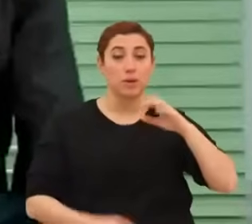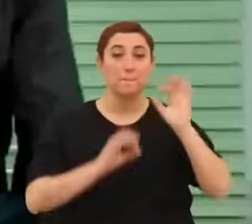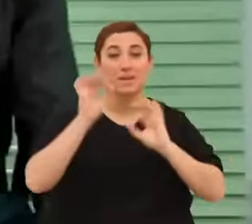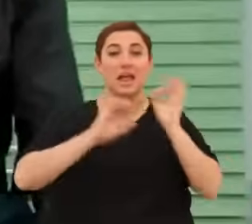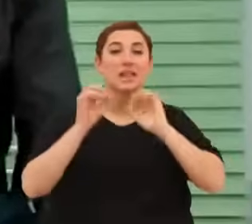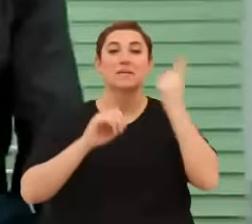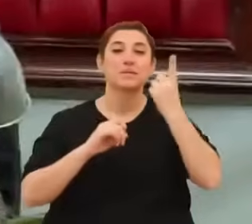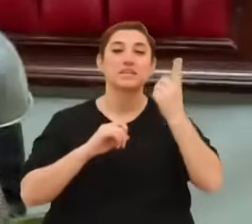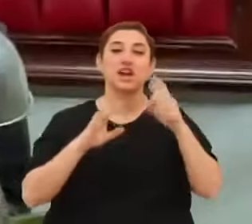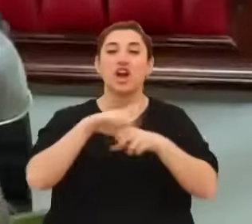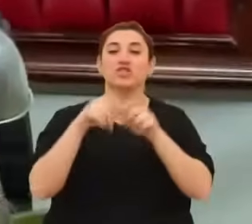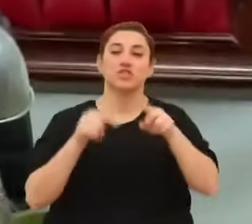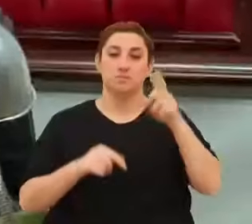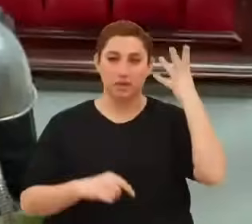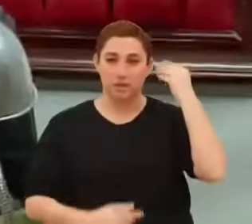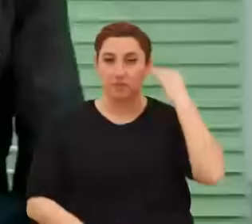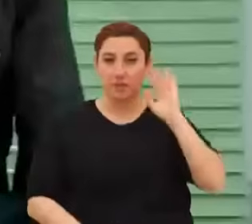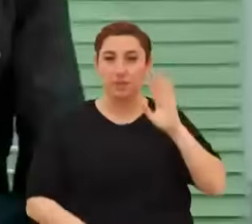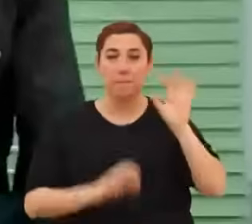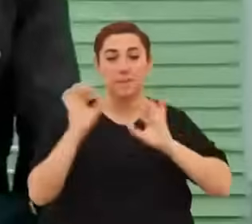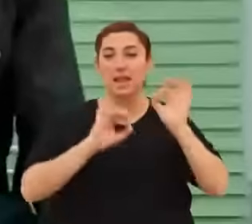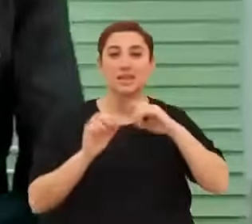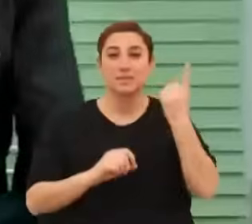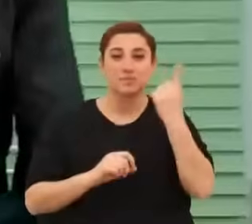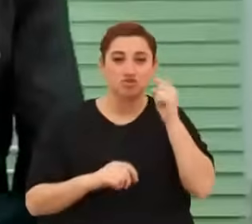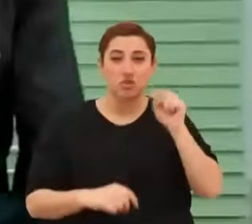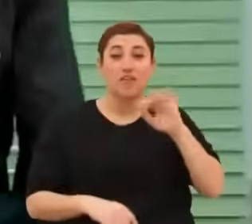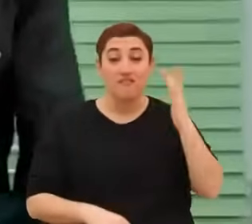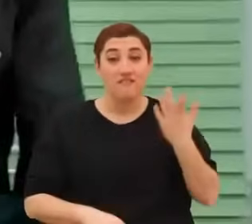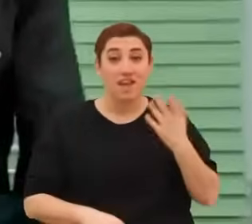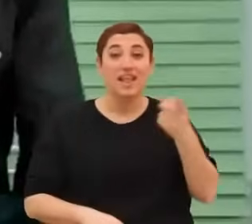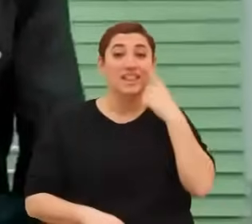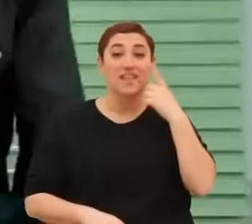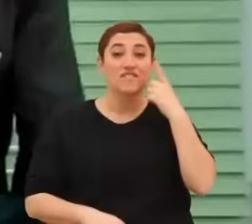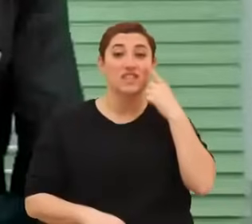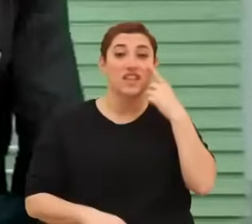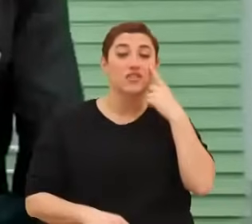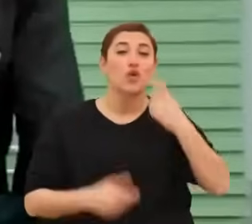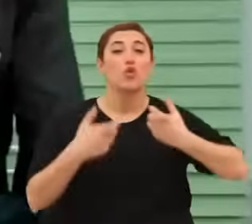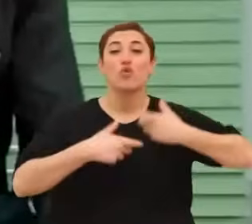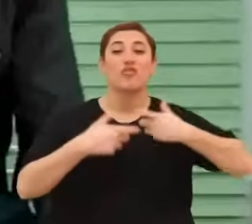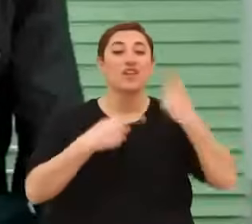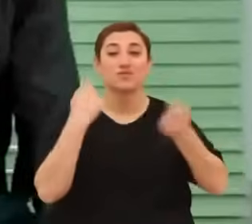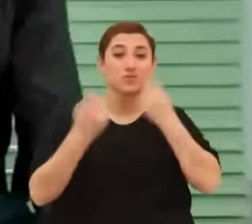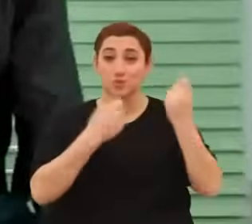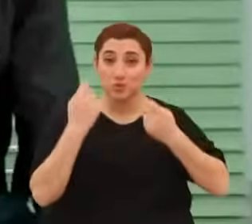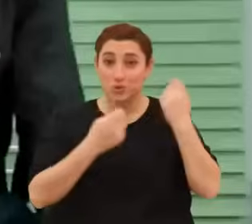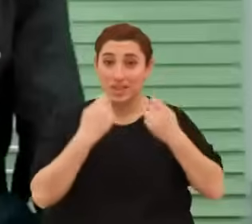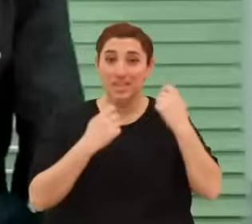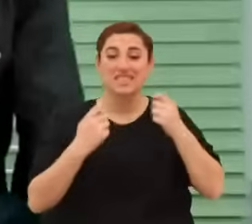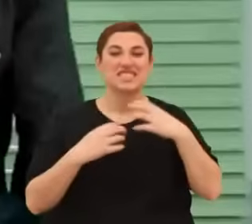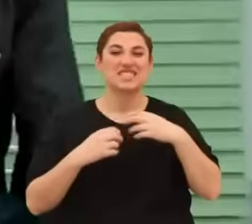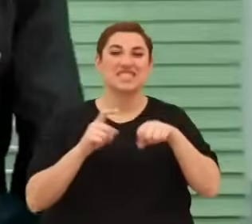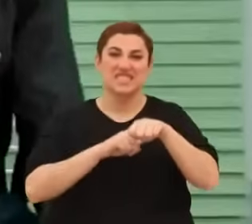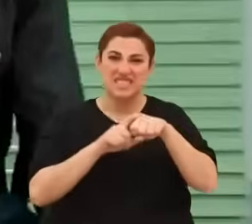planlı bir komplo. Anlatabilir miyim? Planlı bir komplo ve devlet güvenlik güçlerinin